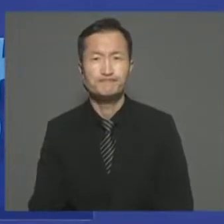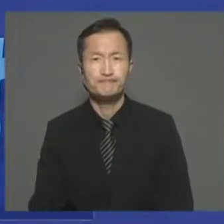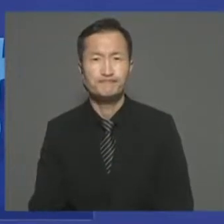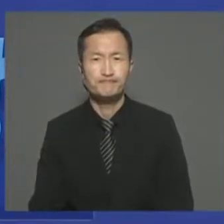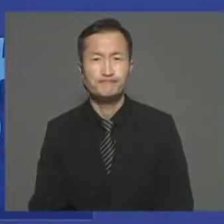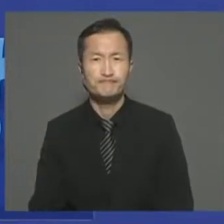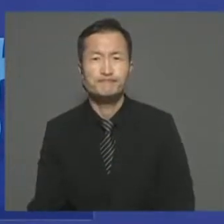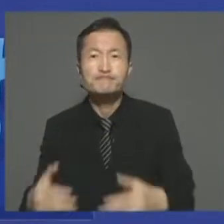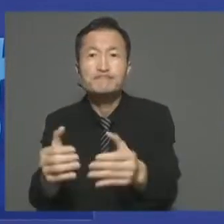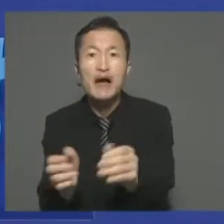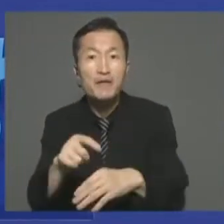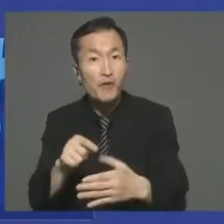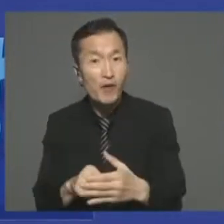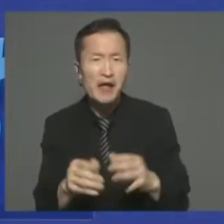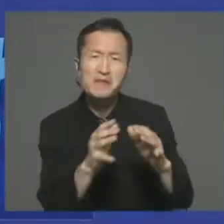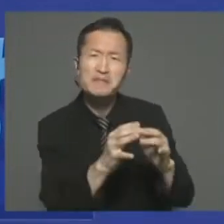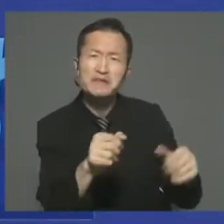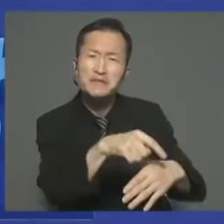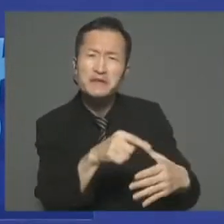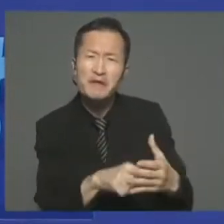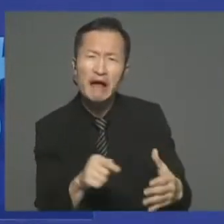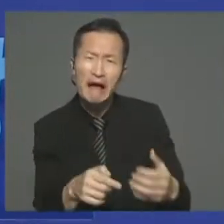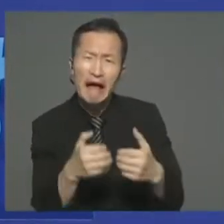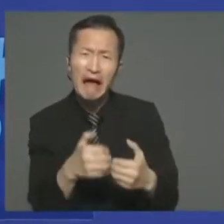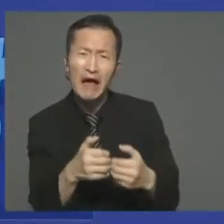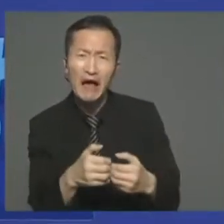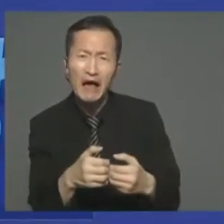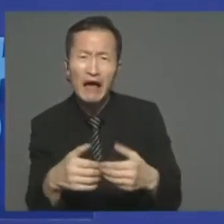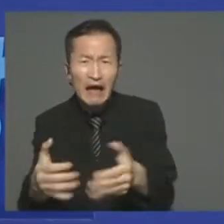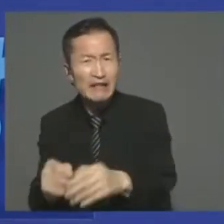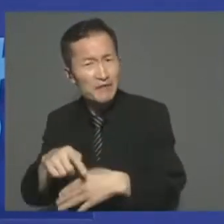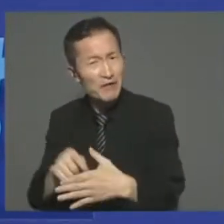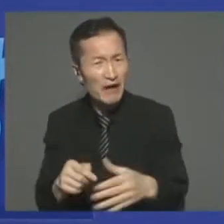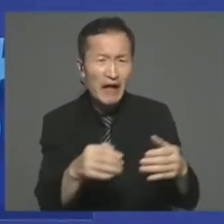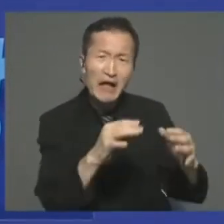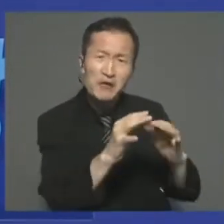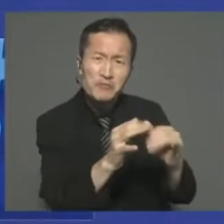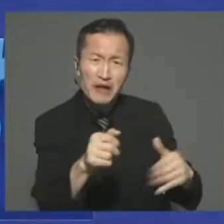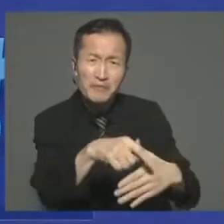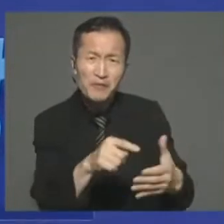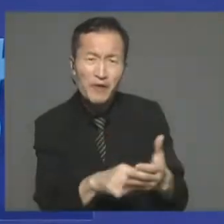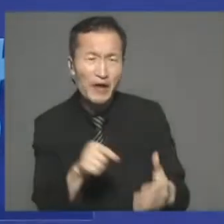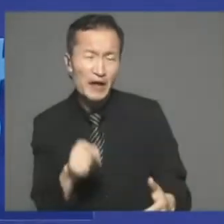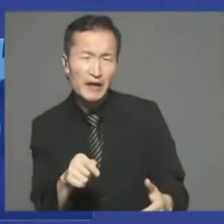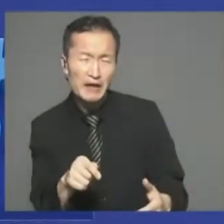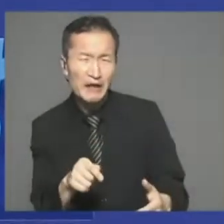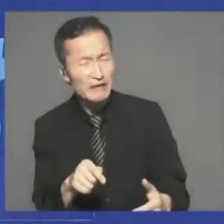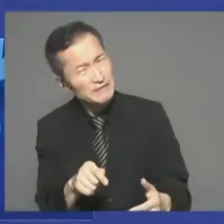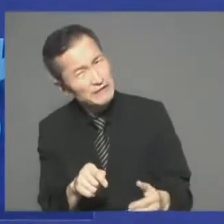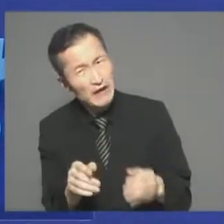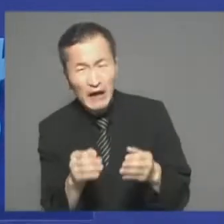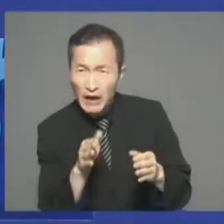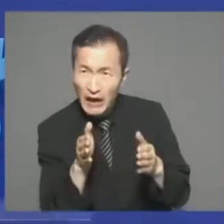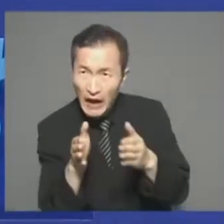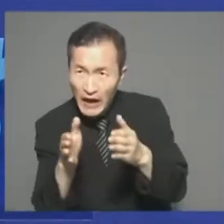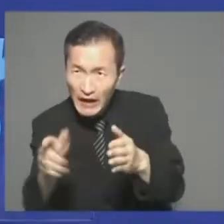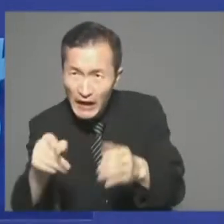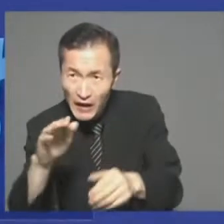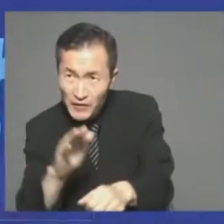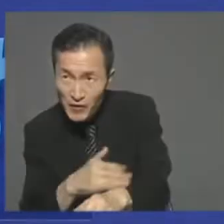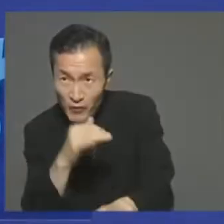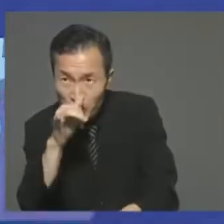당심과 민심의 괴리, 당심 또는 민심이 잘못된 판단을 하고 있다면